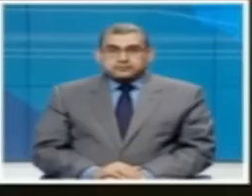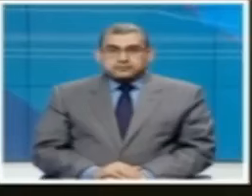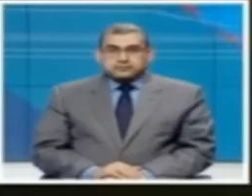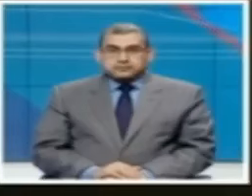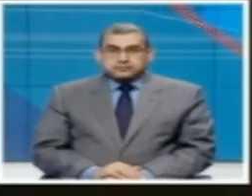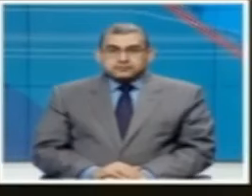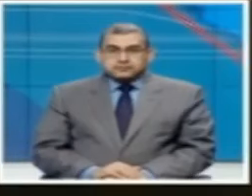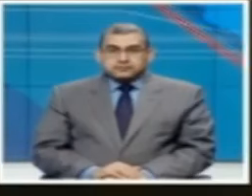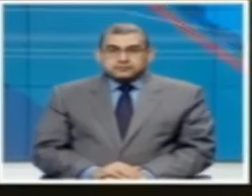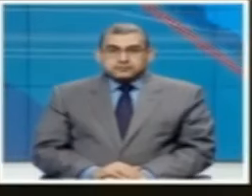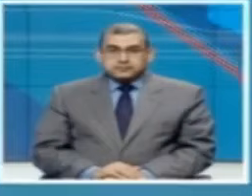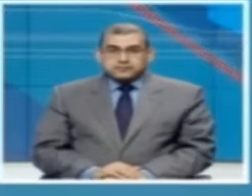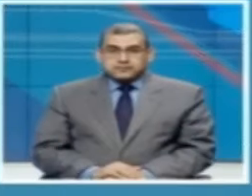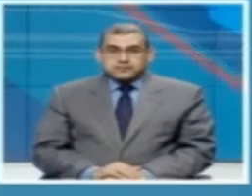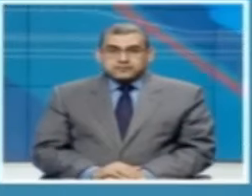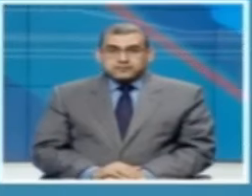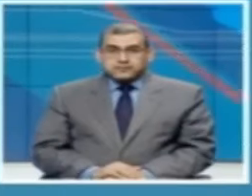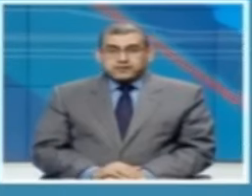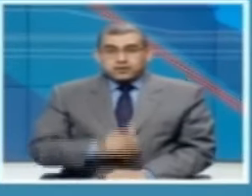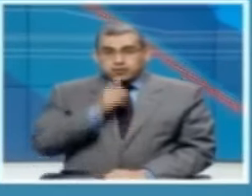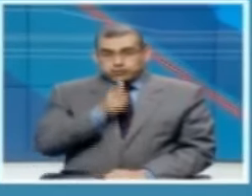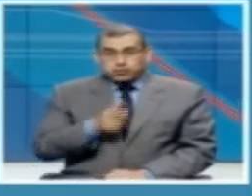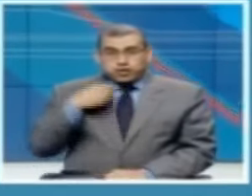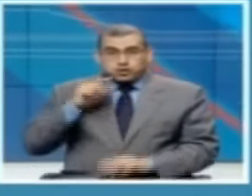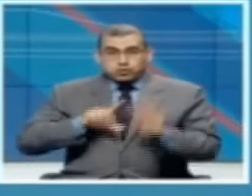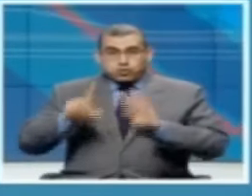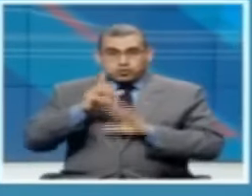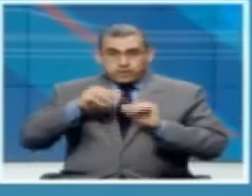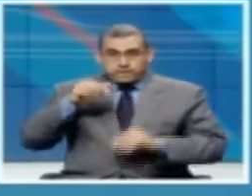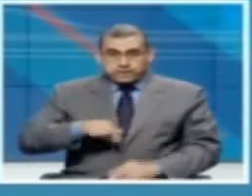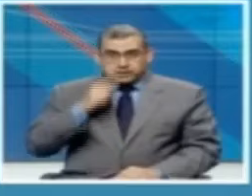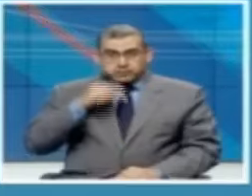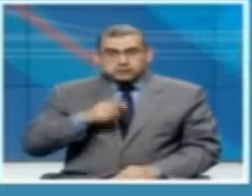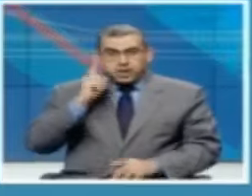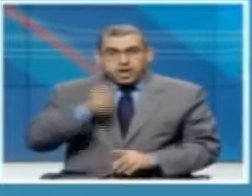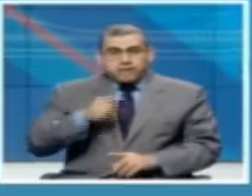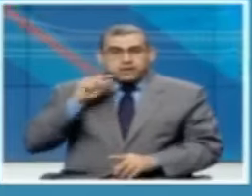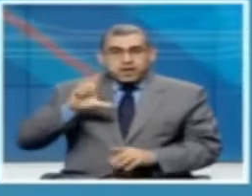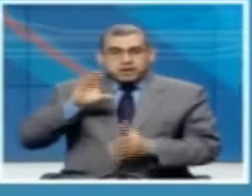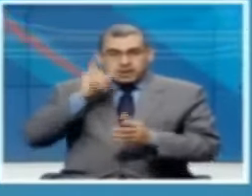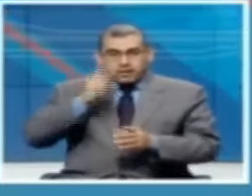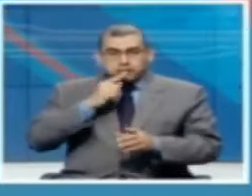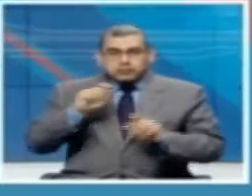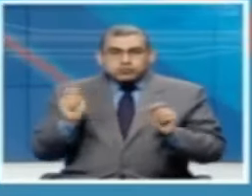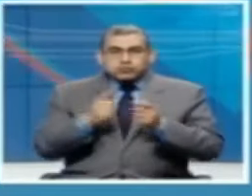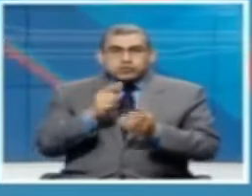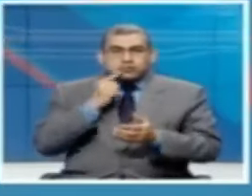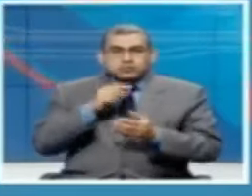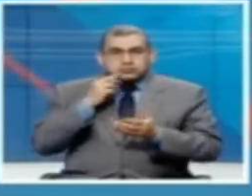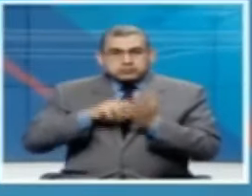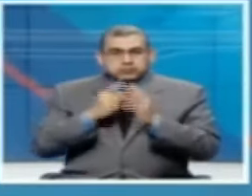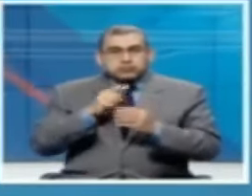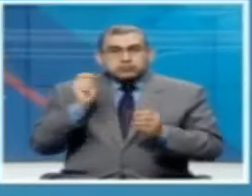والمجتمع اكد رئيس الوزراء الدكتور مصطفى مدبولي ان هناك توجيهات رئاسيه بسرعه الافراج